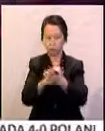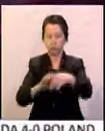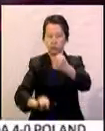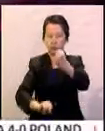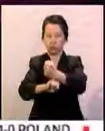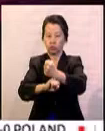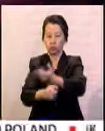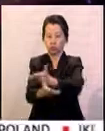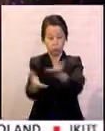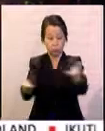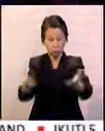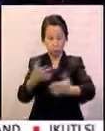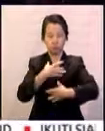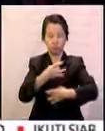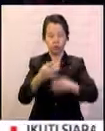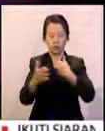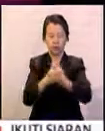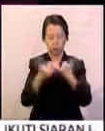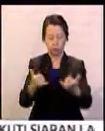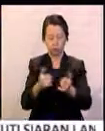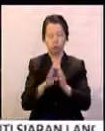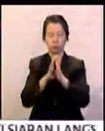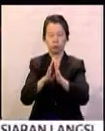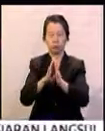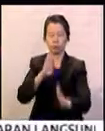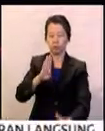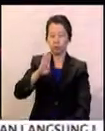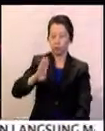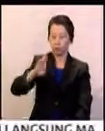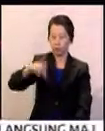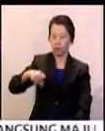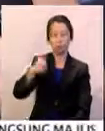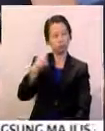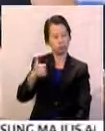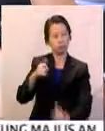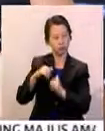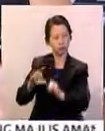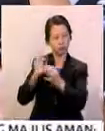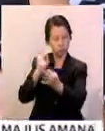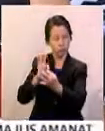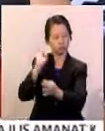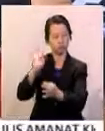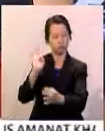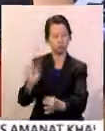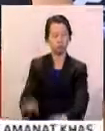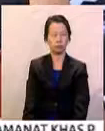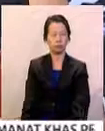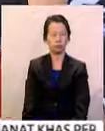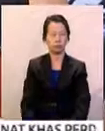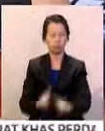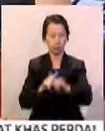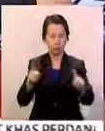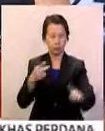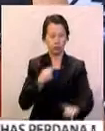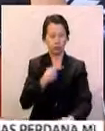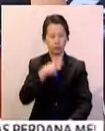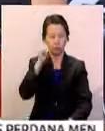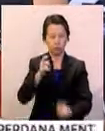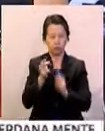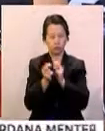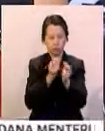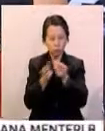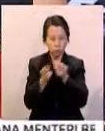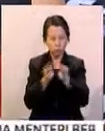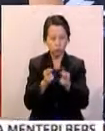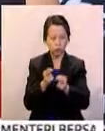sokongan daripada peminat sehingga kini membuktikan BPR masih relevan. Lah, tapi kita kena usaha. Usaha tu maksudnya